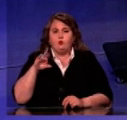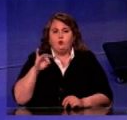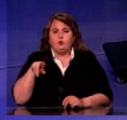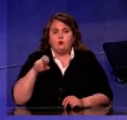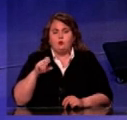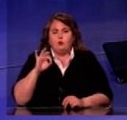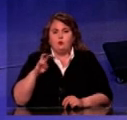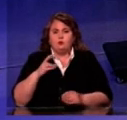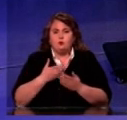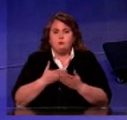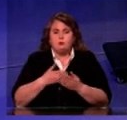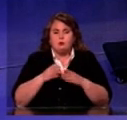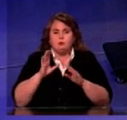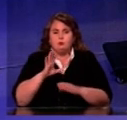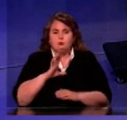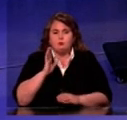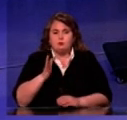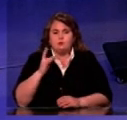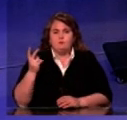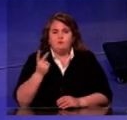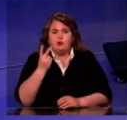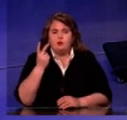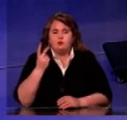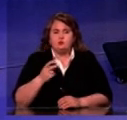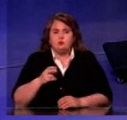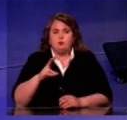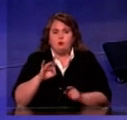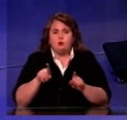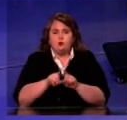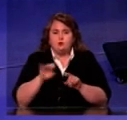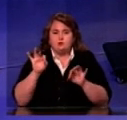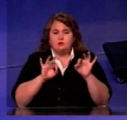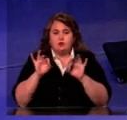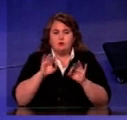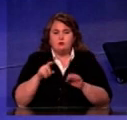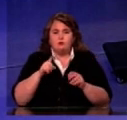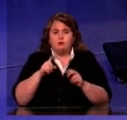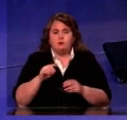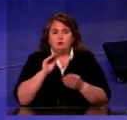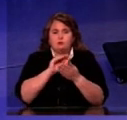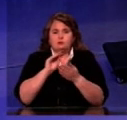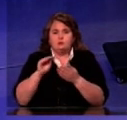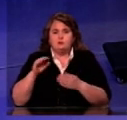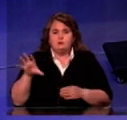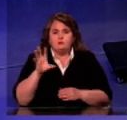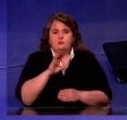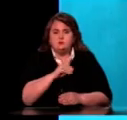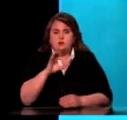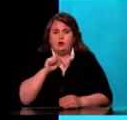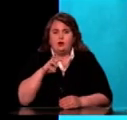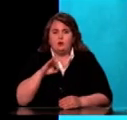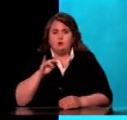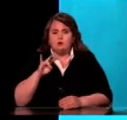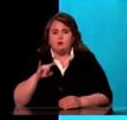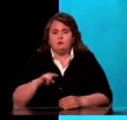он, например, будет вторичный. По такой же схеме, пожалуйста, расставьте все амины.